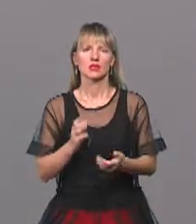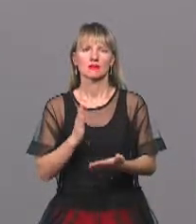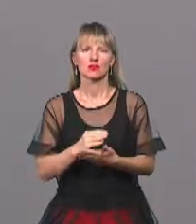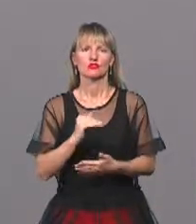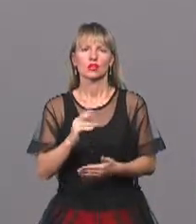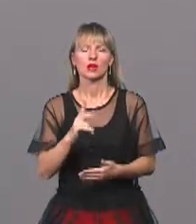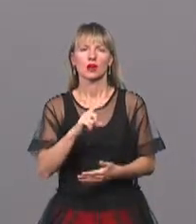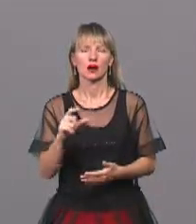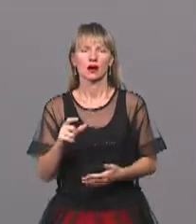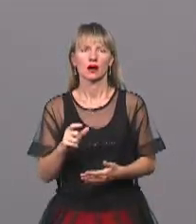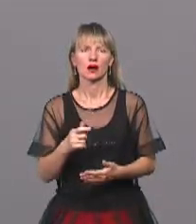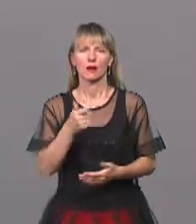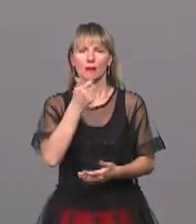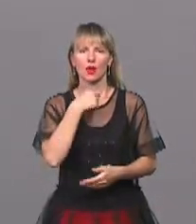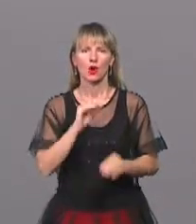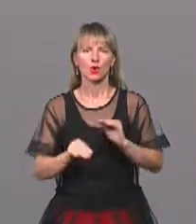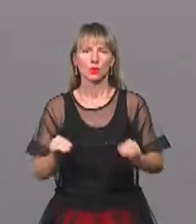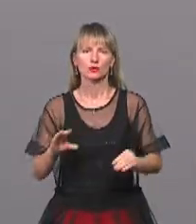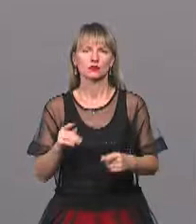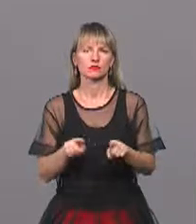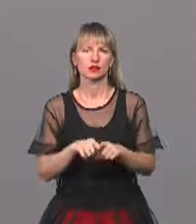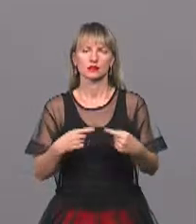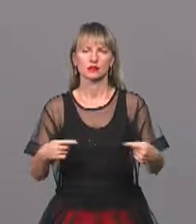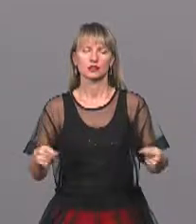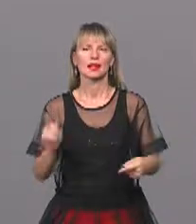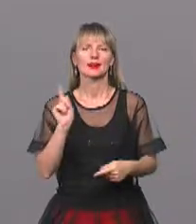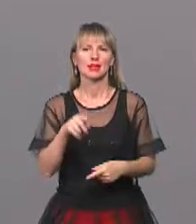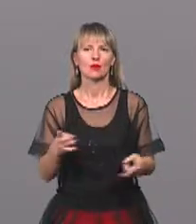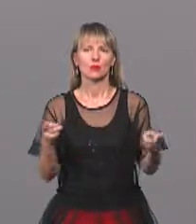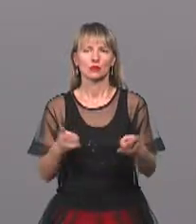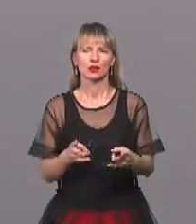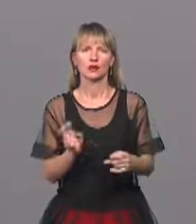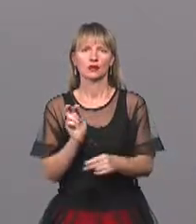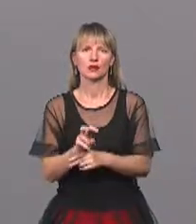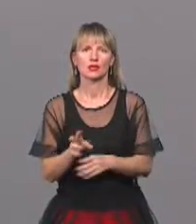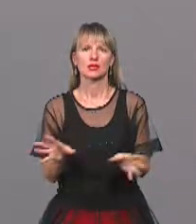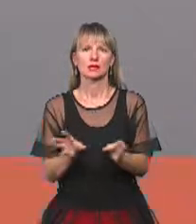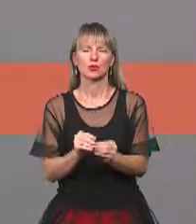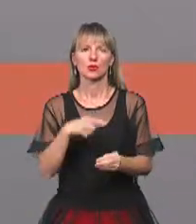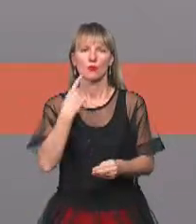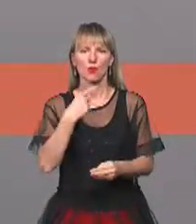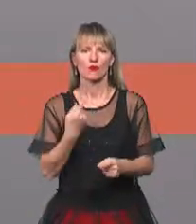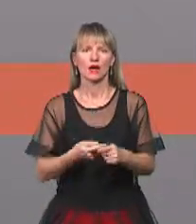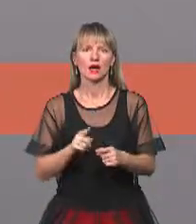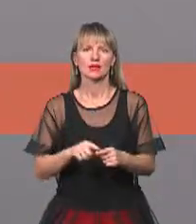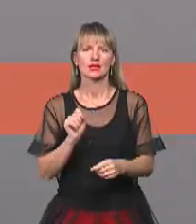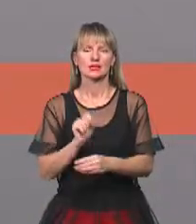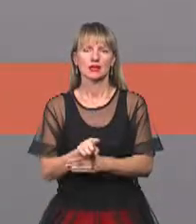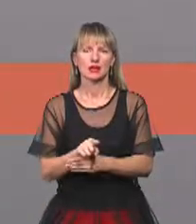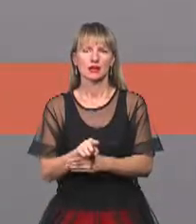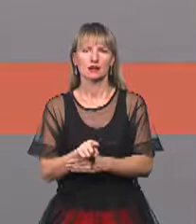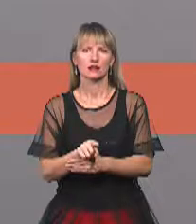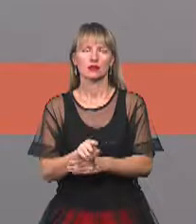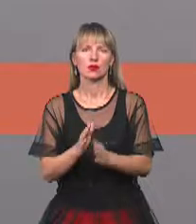сферу інфраструктури, сферу благоустрою та таке інше. І там потрібно знаходити якусь спільну мову, і це саме завдання при